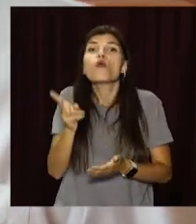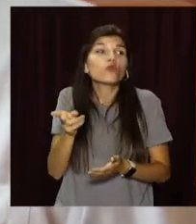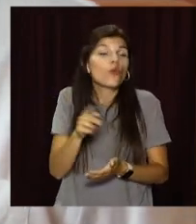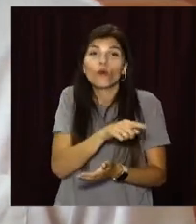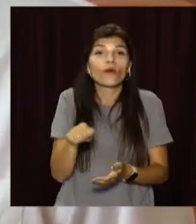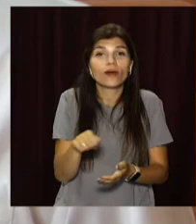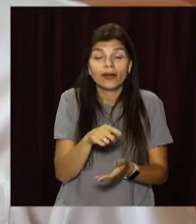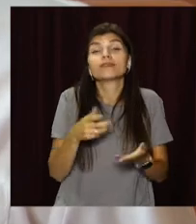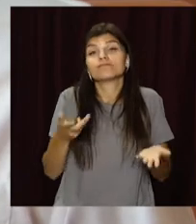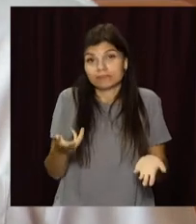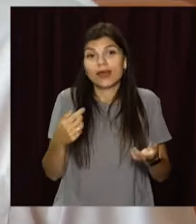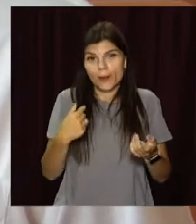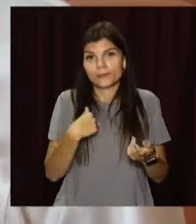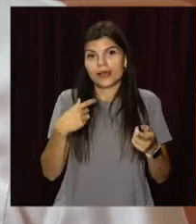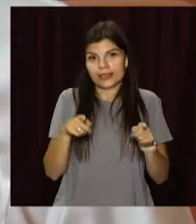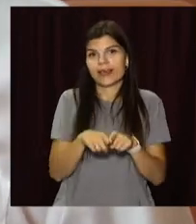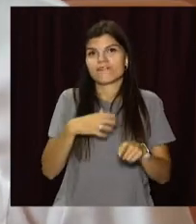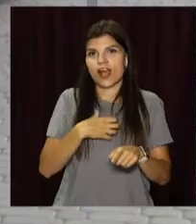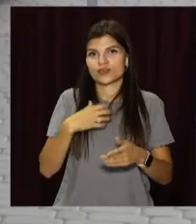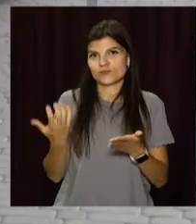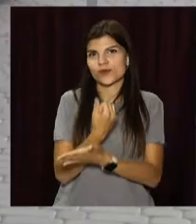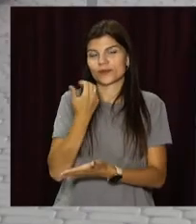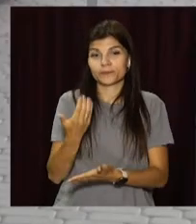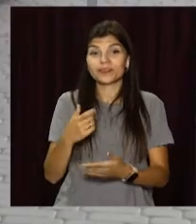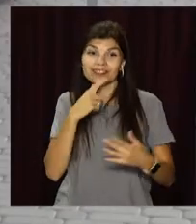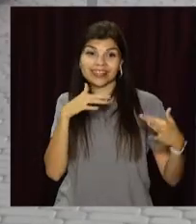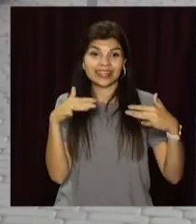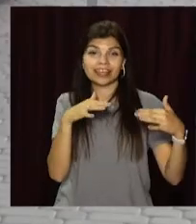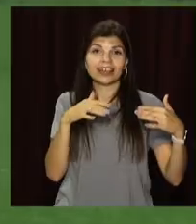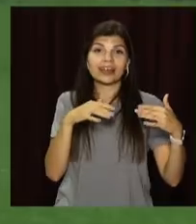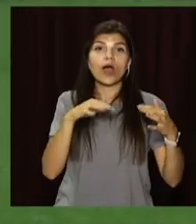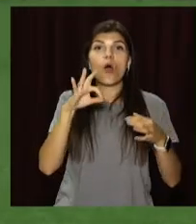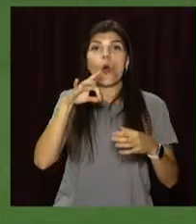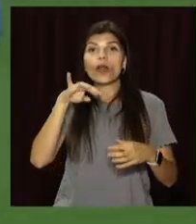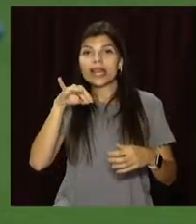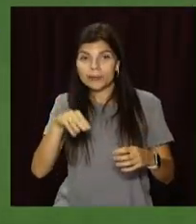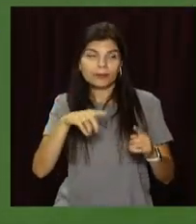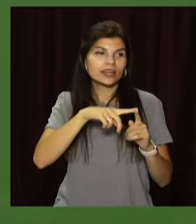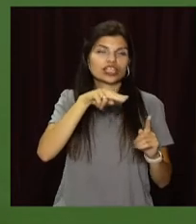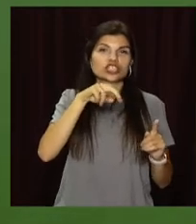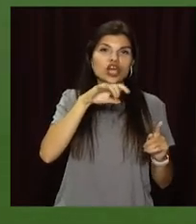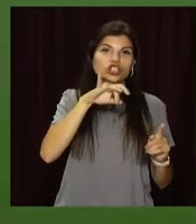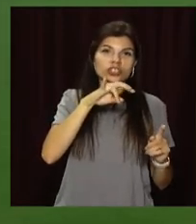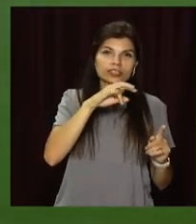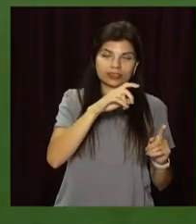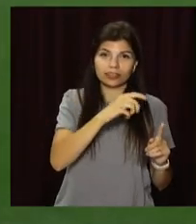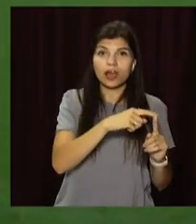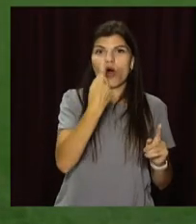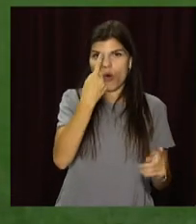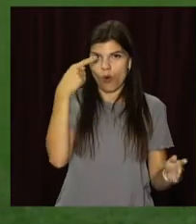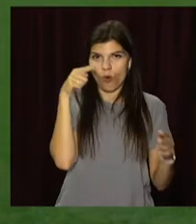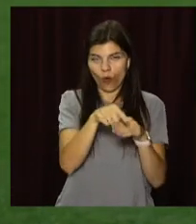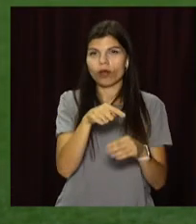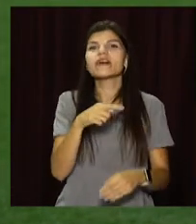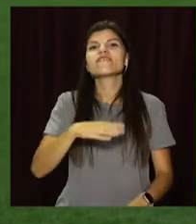так вийшло, що ми одержали ту таку важливу перемогу. В протистоянні «Дзержинця» та «Олімпа» для перемоги вистачило й одного голу.